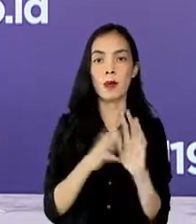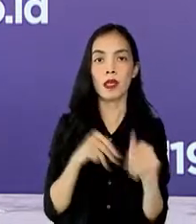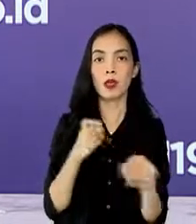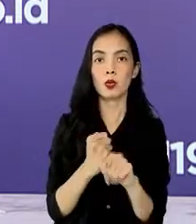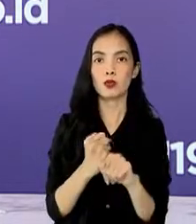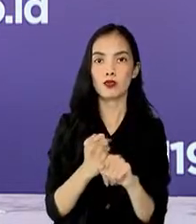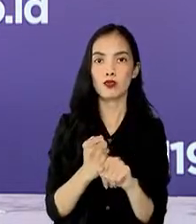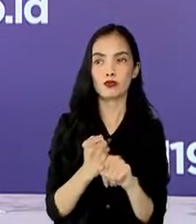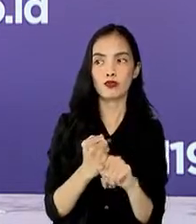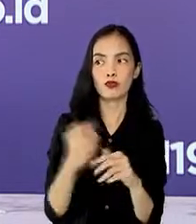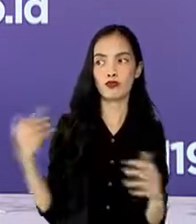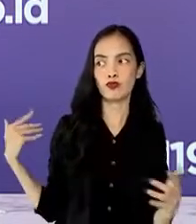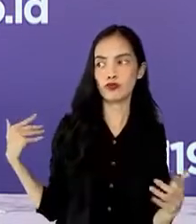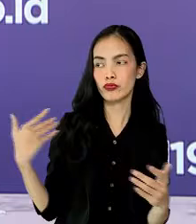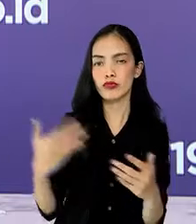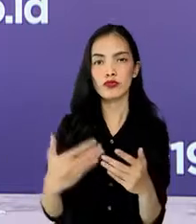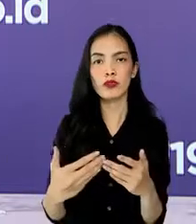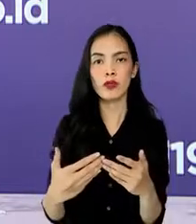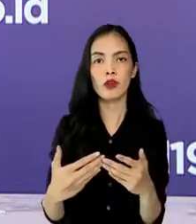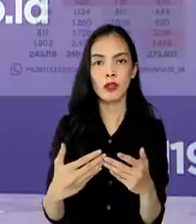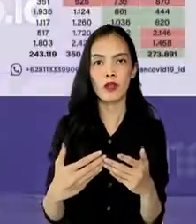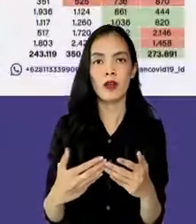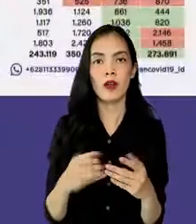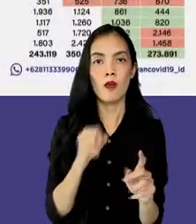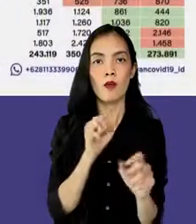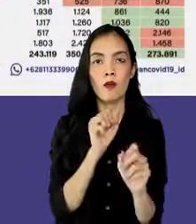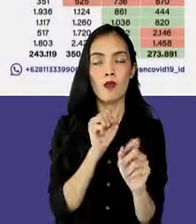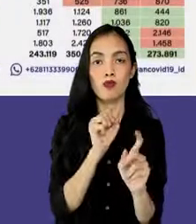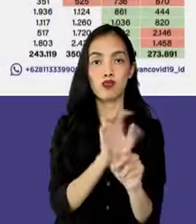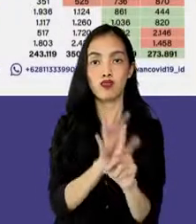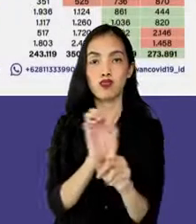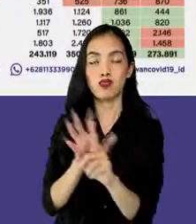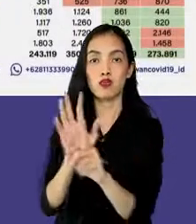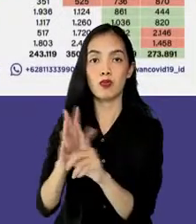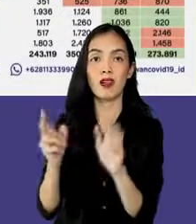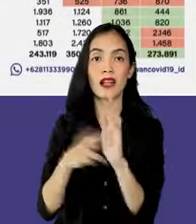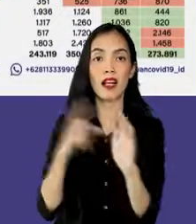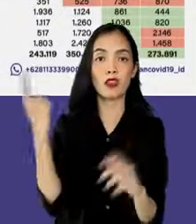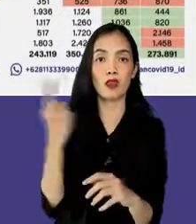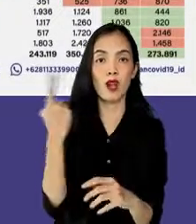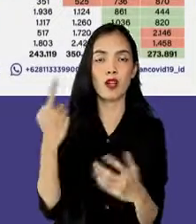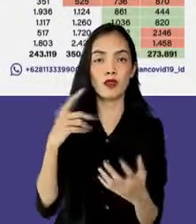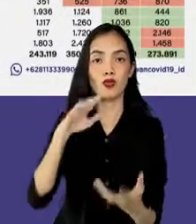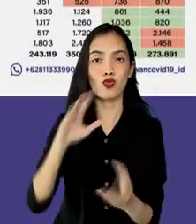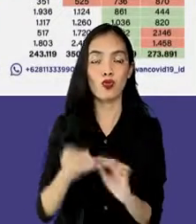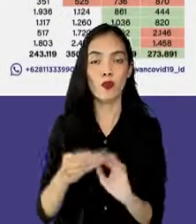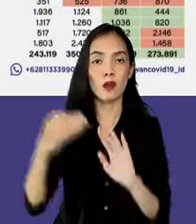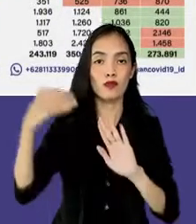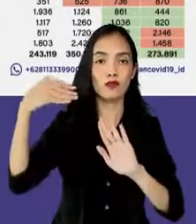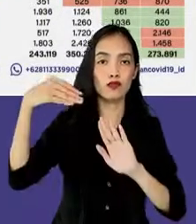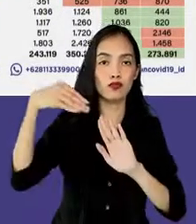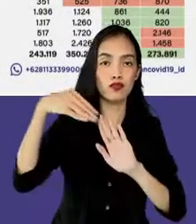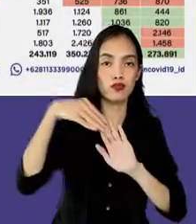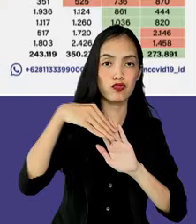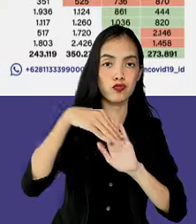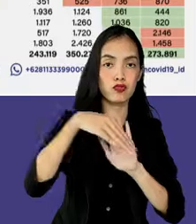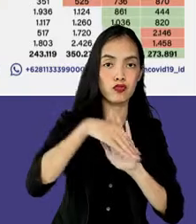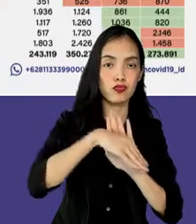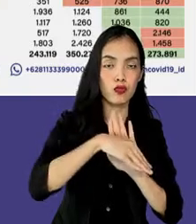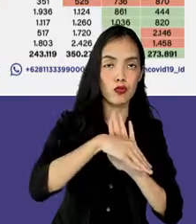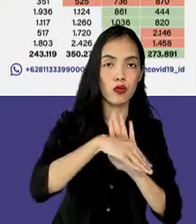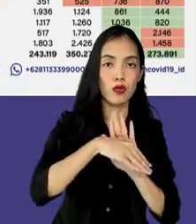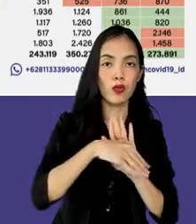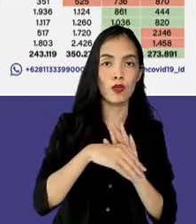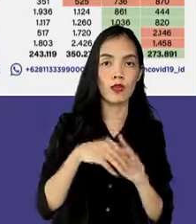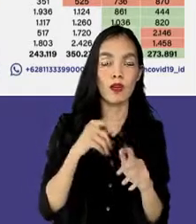minggu terakhir kasus positif mingguan di tingkat nasional telah menunjukkan tren penurunan dari puncak kasus tertinggi